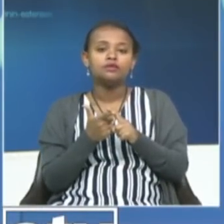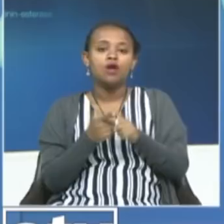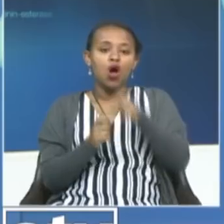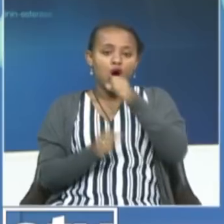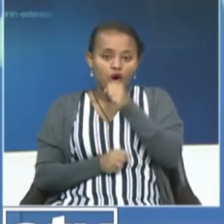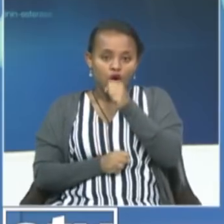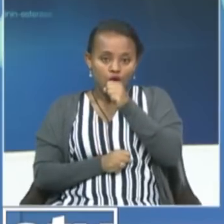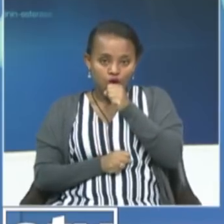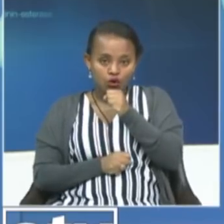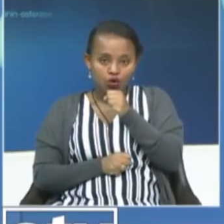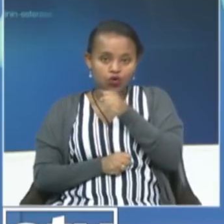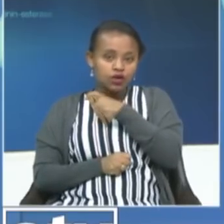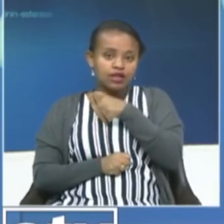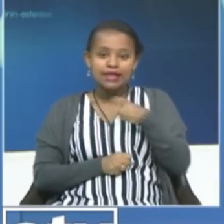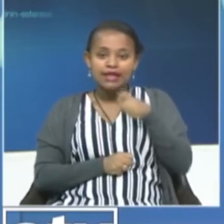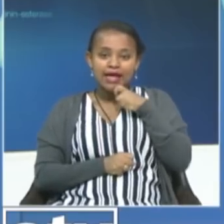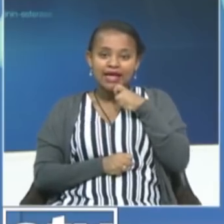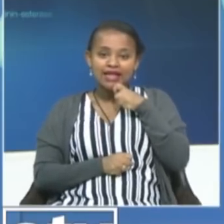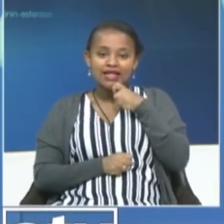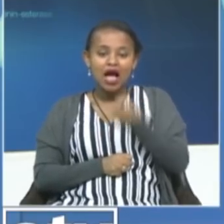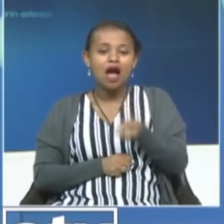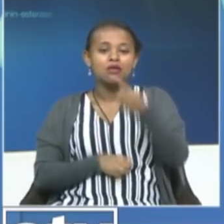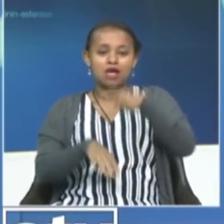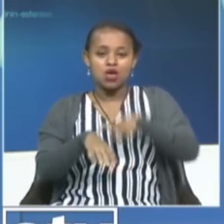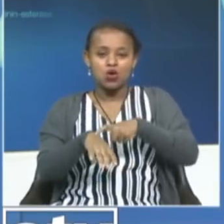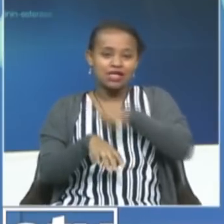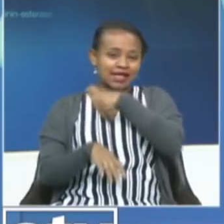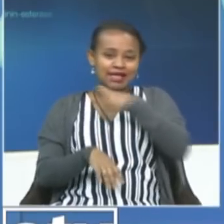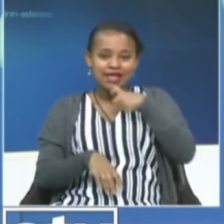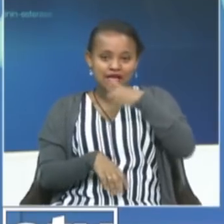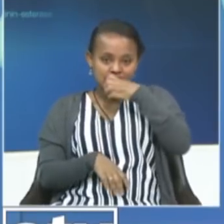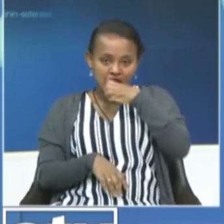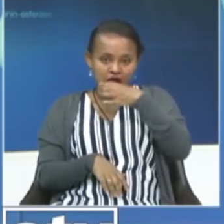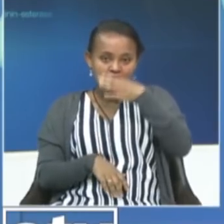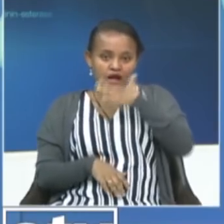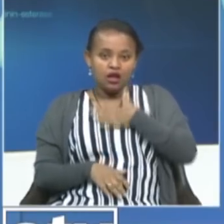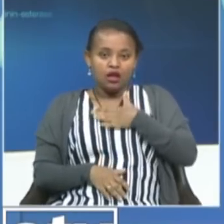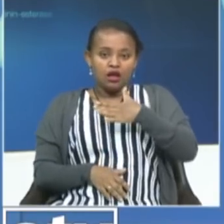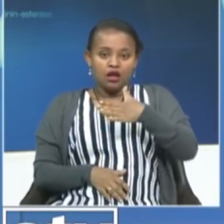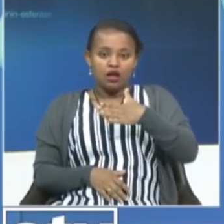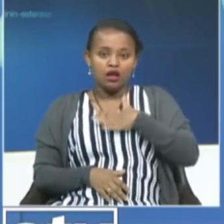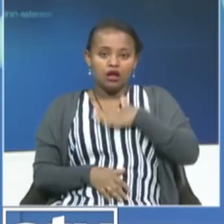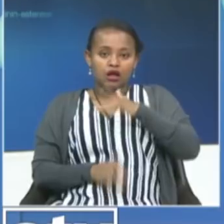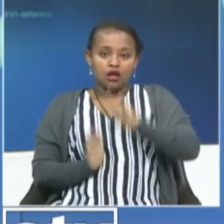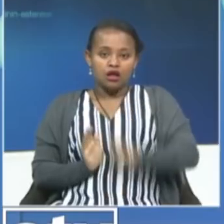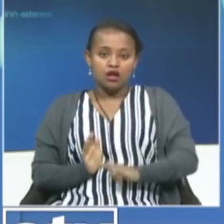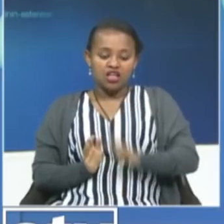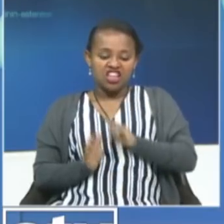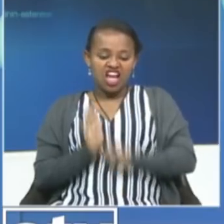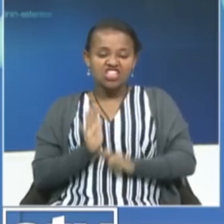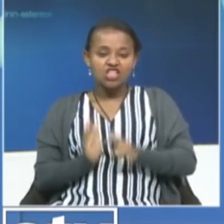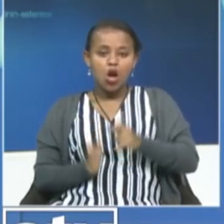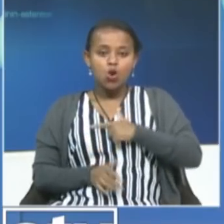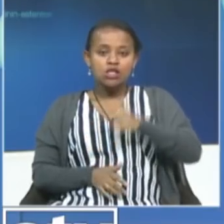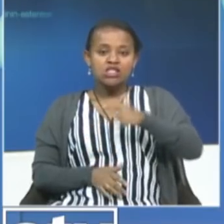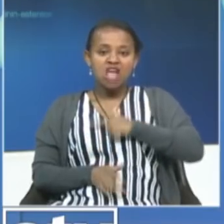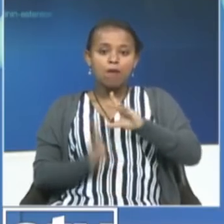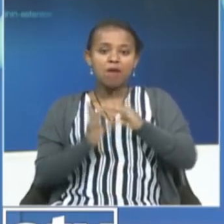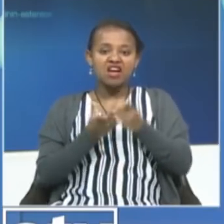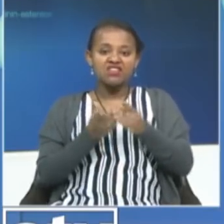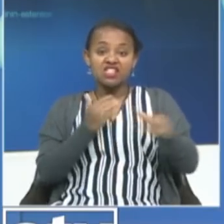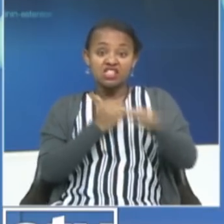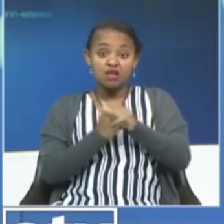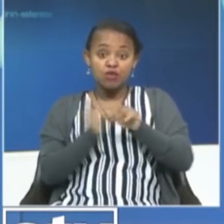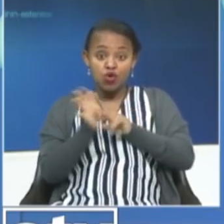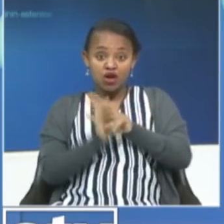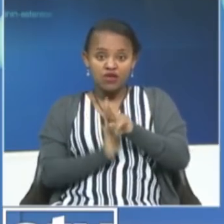ማሳል፣ ደረቅ ሳል፣ አብዛኛው ጊዜ ላይ ደረቅ ሳል፣ ትንፋሽ ማጠር፣ ታችኛውን የሳንባ ክፍል ቫይረሱ ስለሚጎዳ